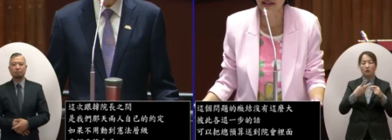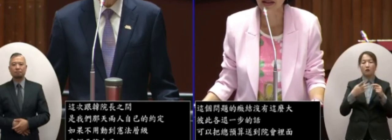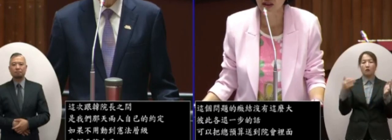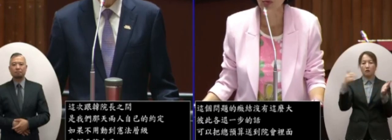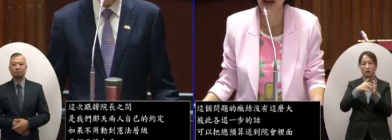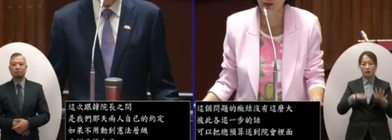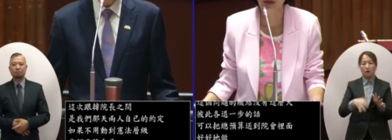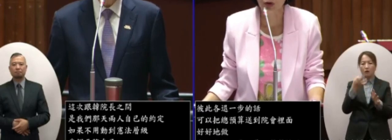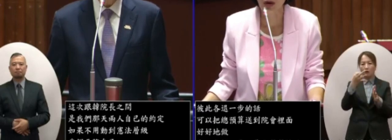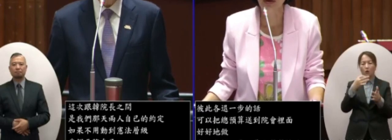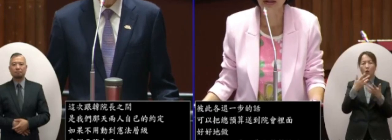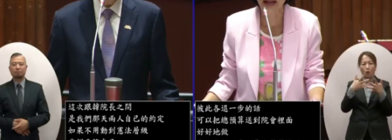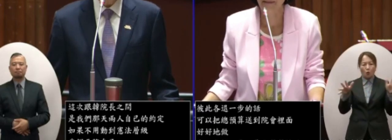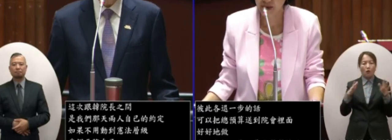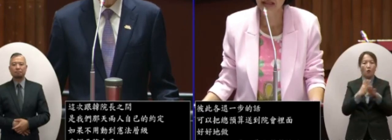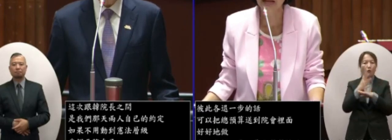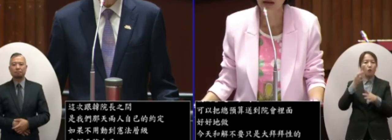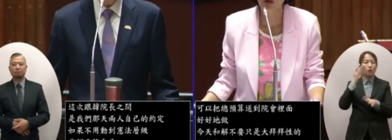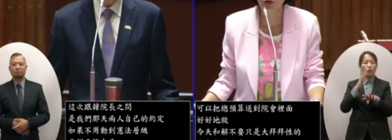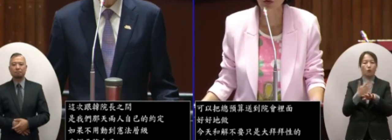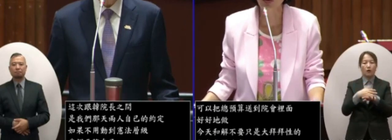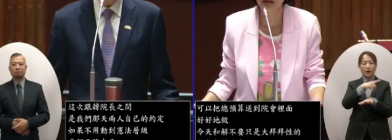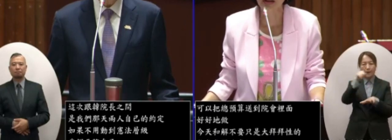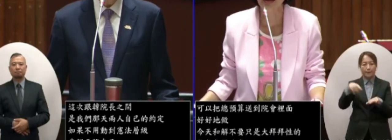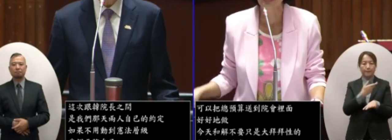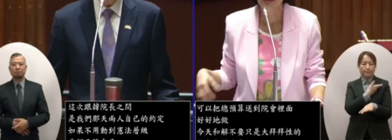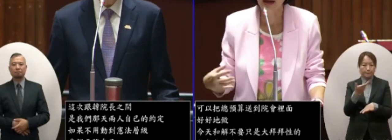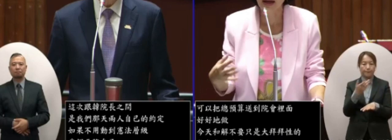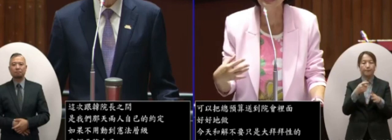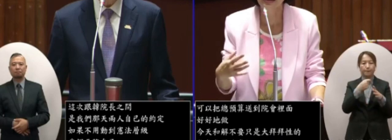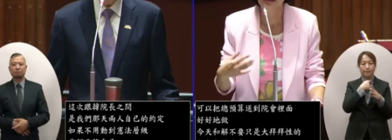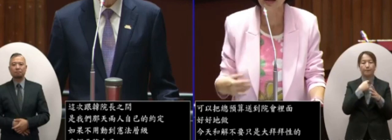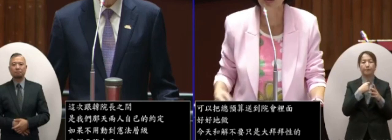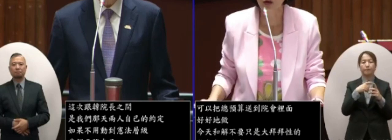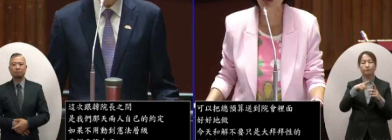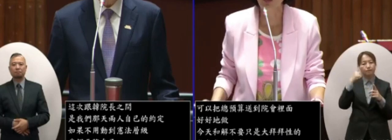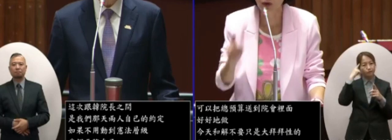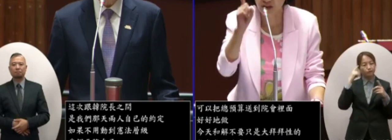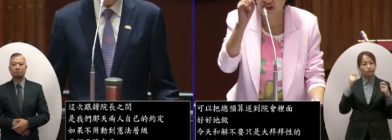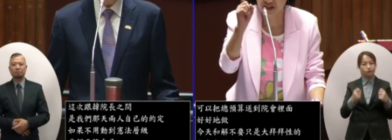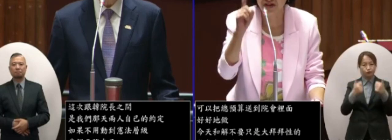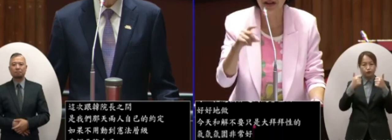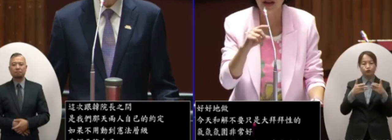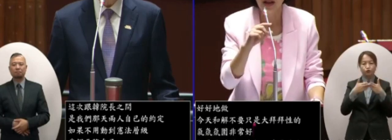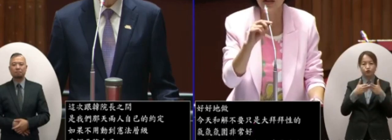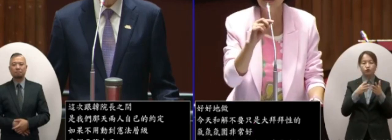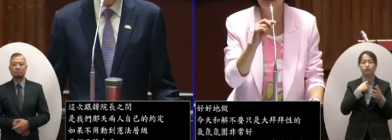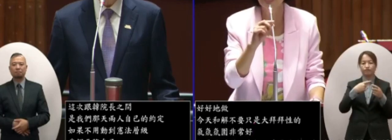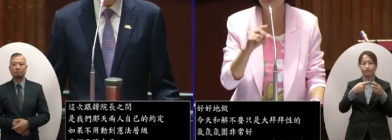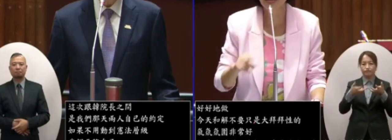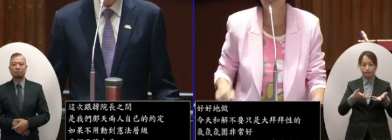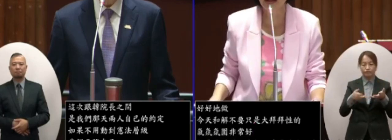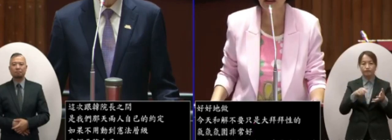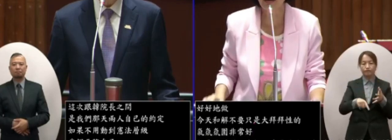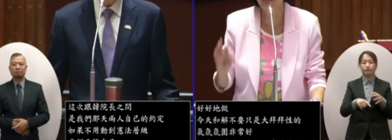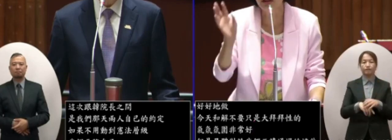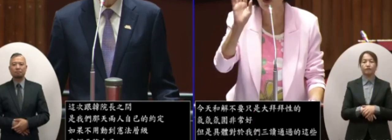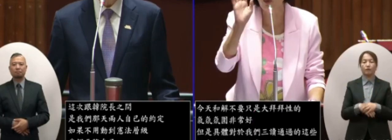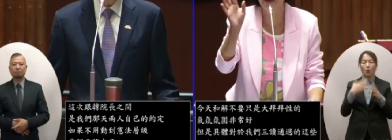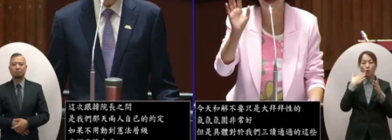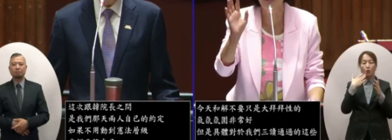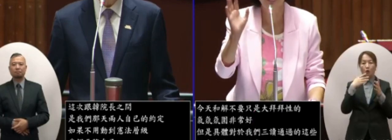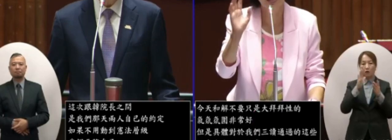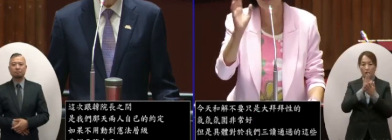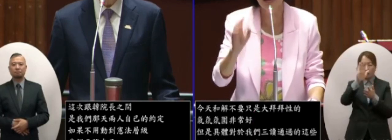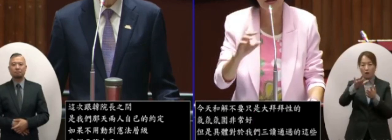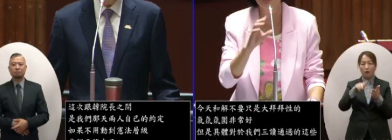多的状况之下，彼此能够做出一个可以的一个沟通，我觉得这是设立一个非常好的典范，否则未来朝野